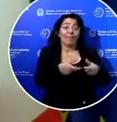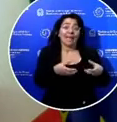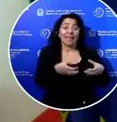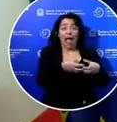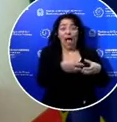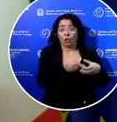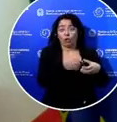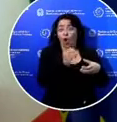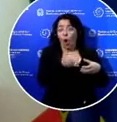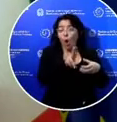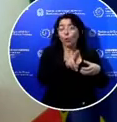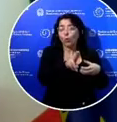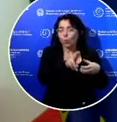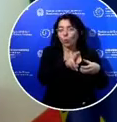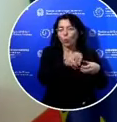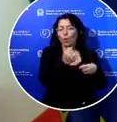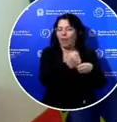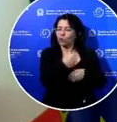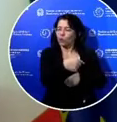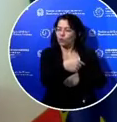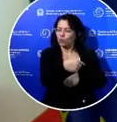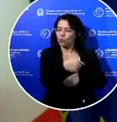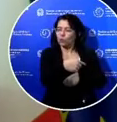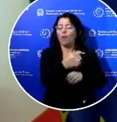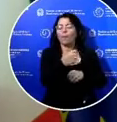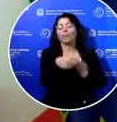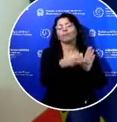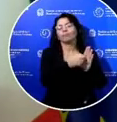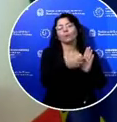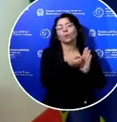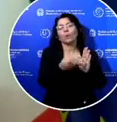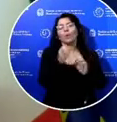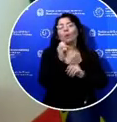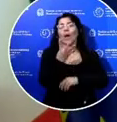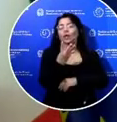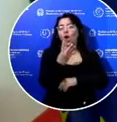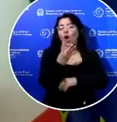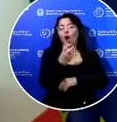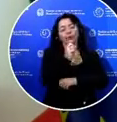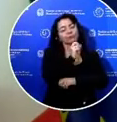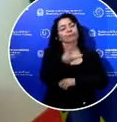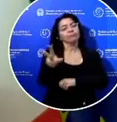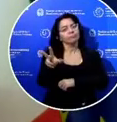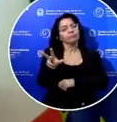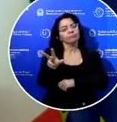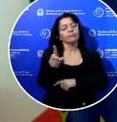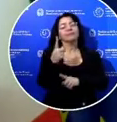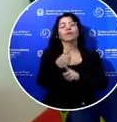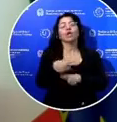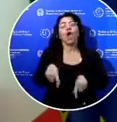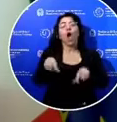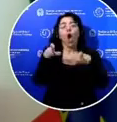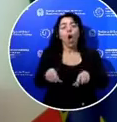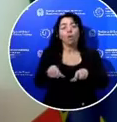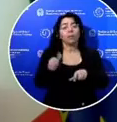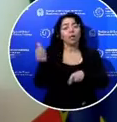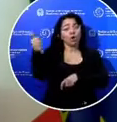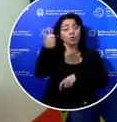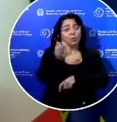dal Comitato ONU, che col commento numero 14 ha ricordato come sia obbligo per gli